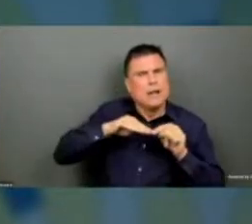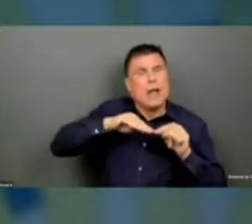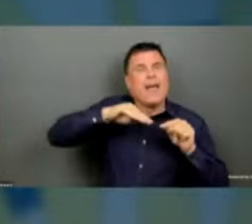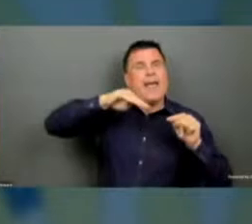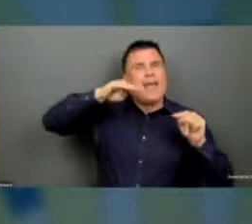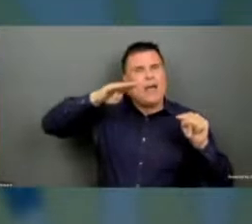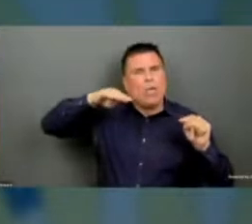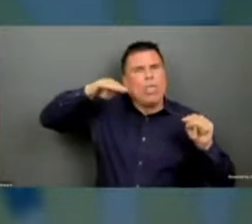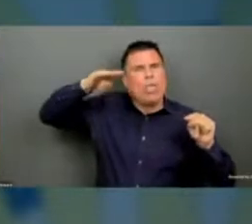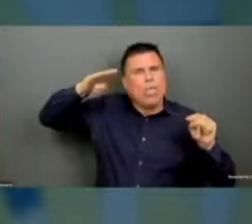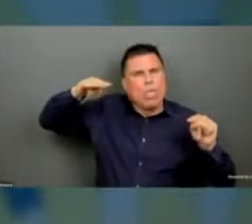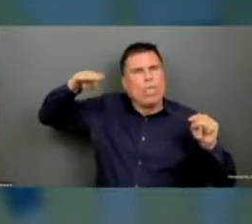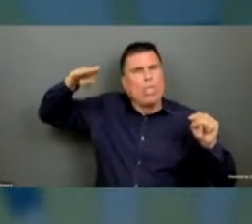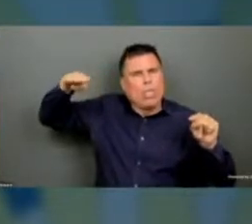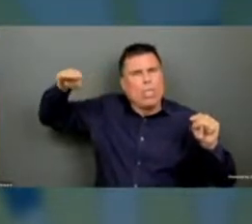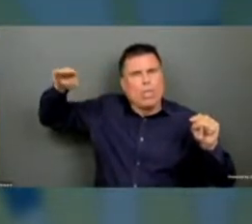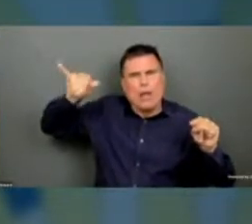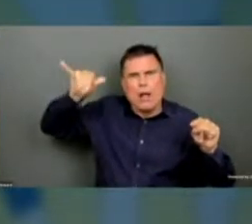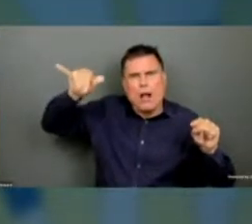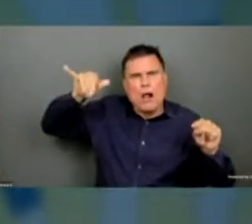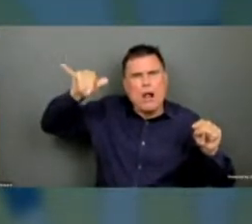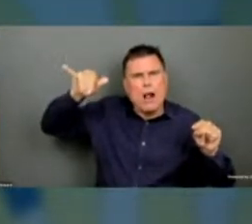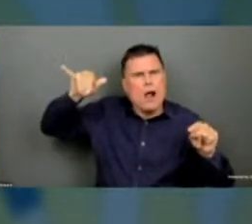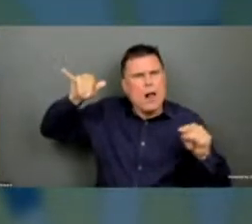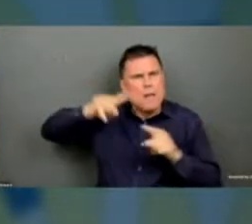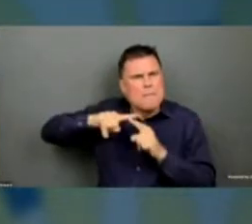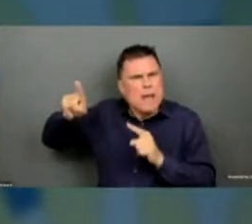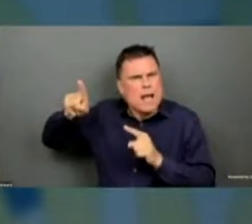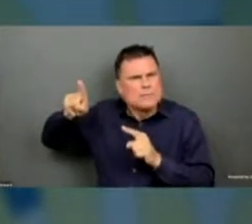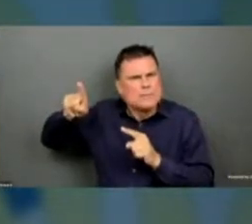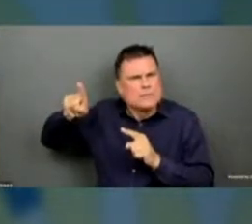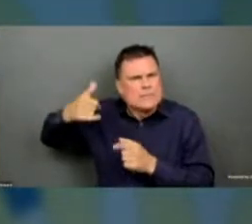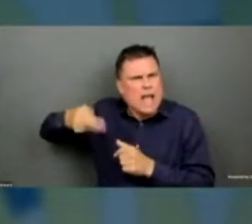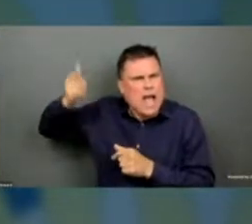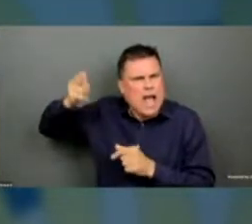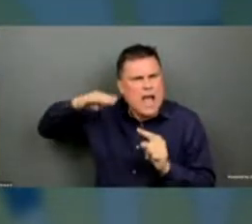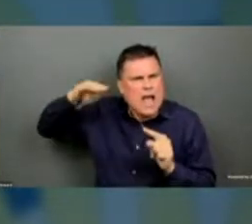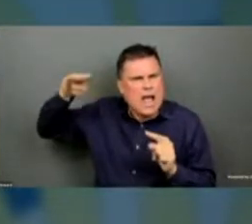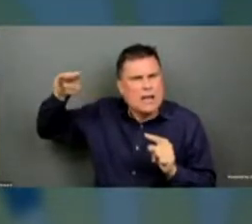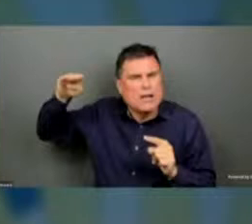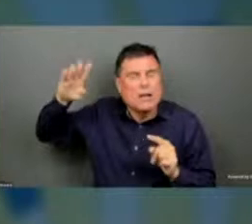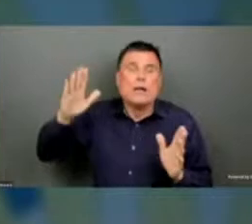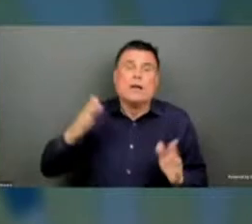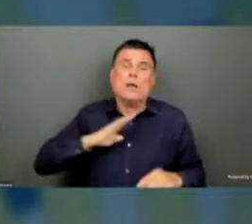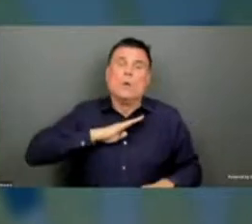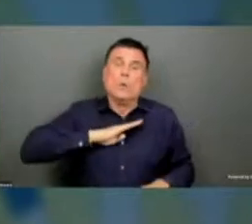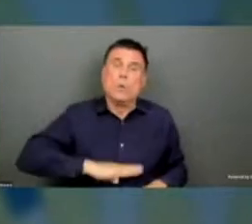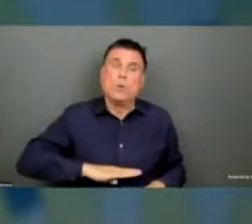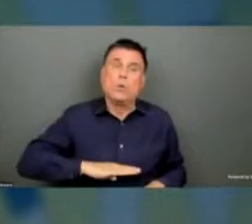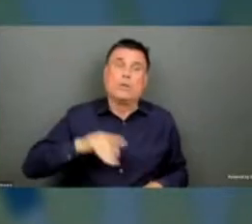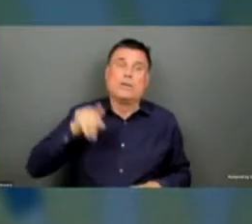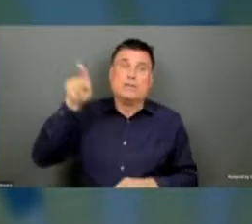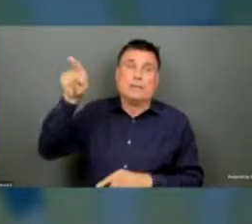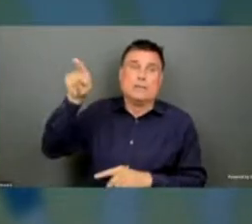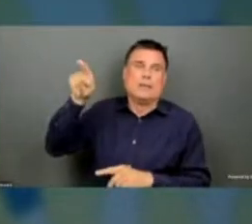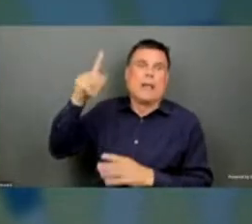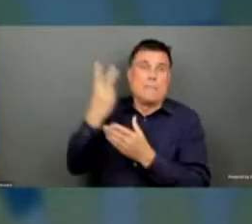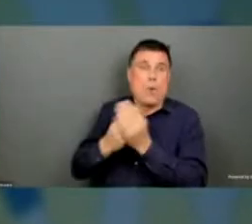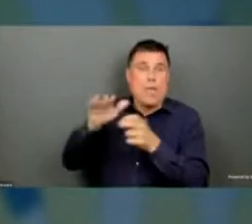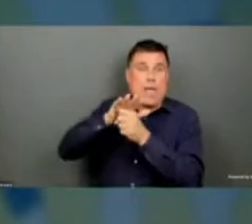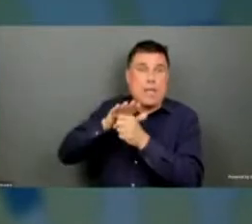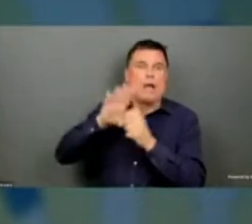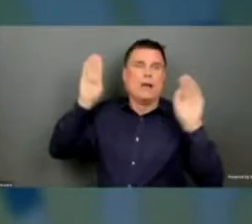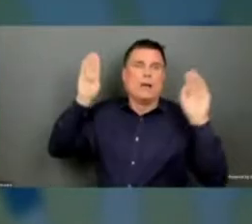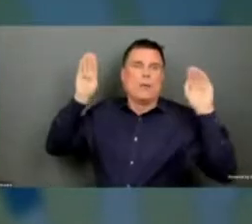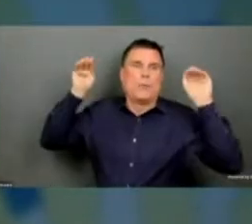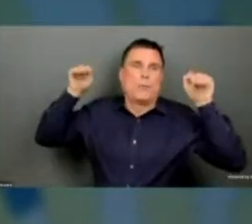他说内陆卫生局虽然绝对数字，北部卫生局绝对数字虽然小，但是考虑